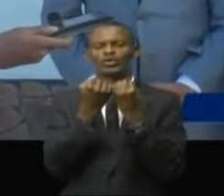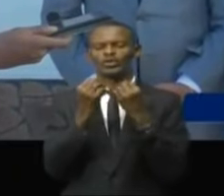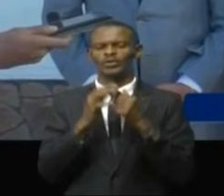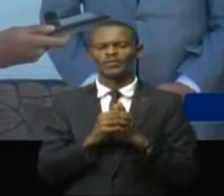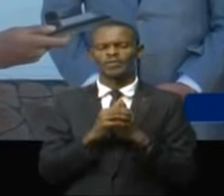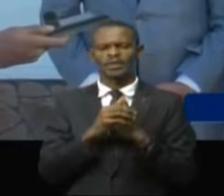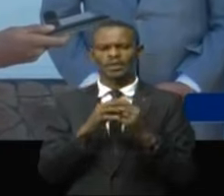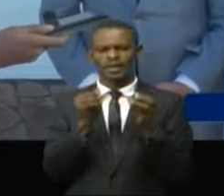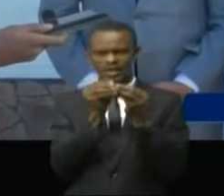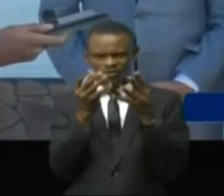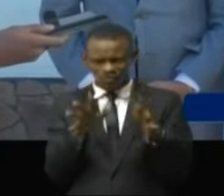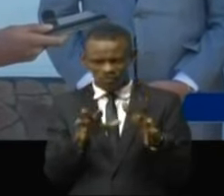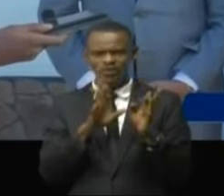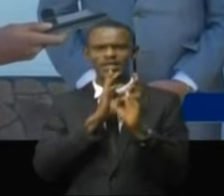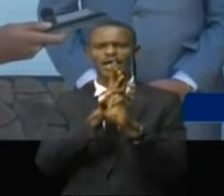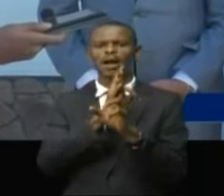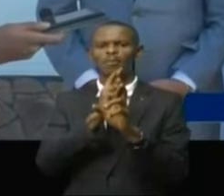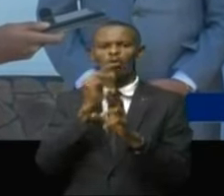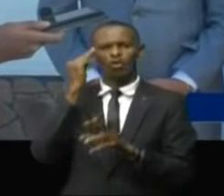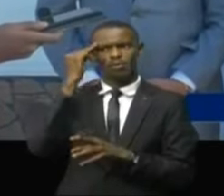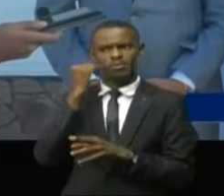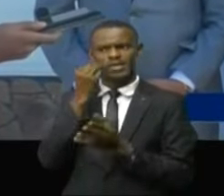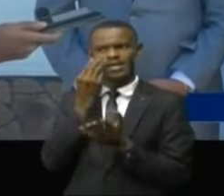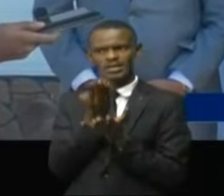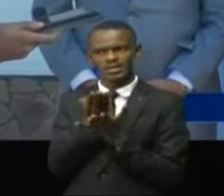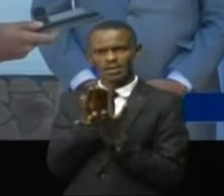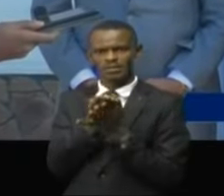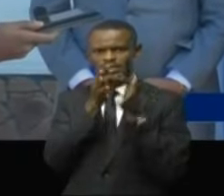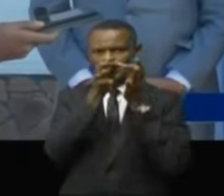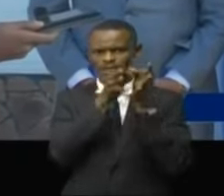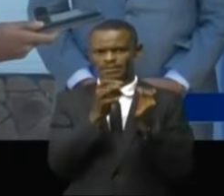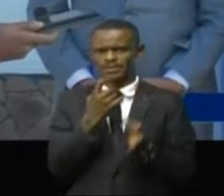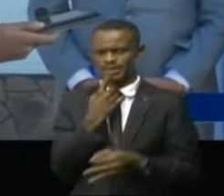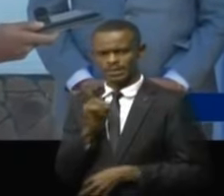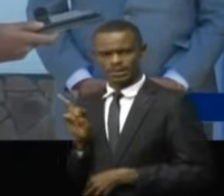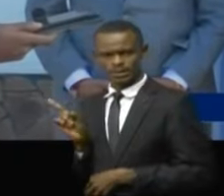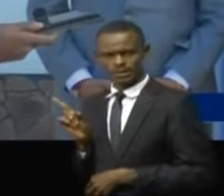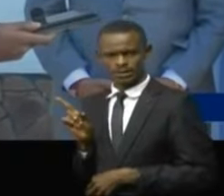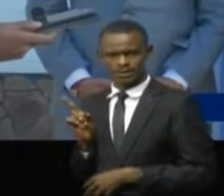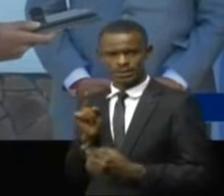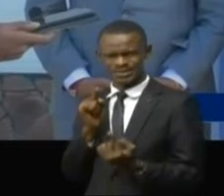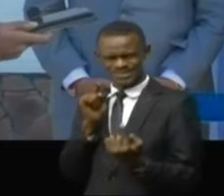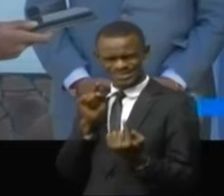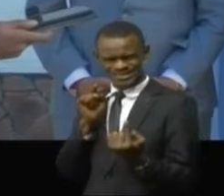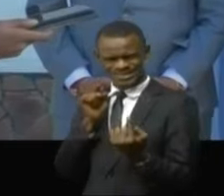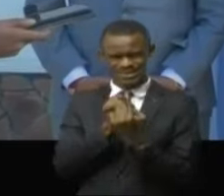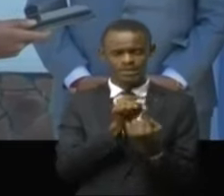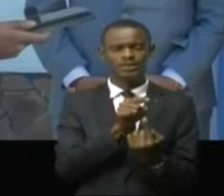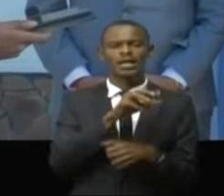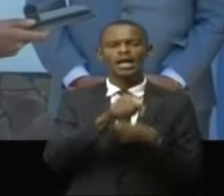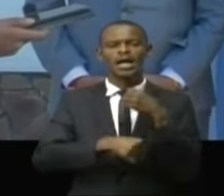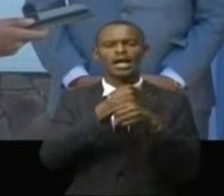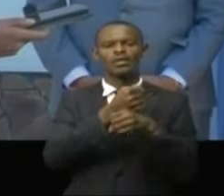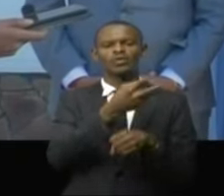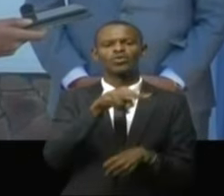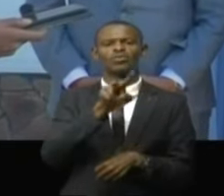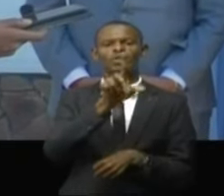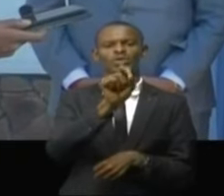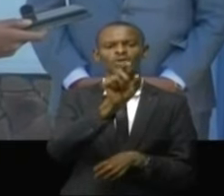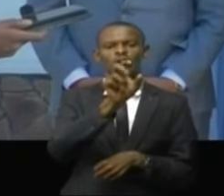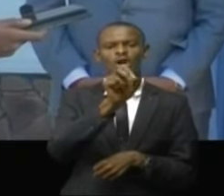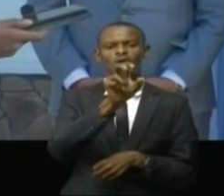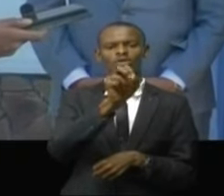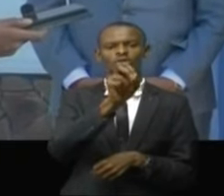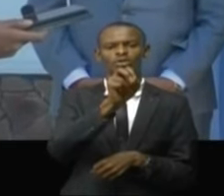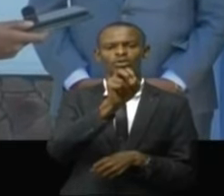révèle qu'à l'horizon 2030, on ne va pas atteindre cet objectif de développement durable dans la mesure où il